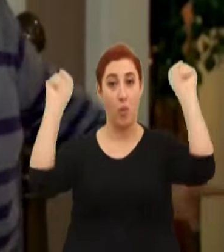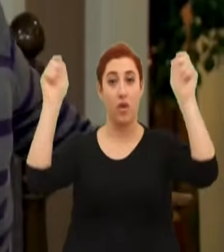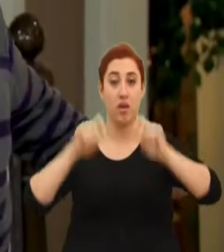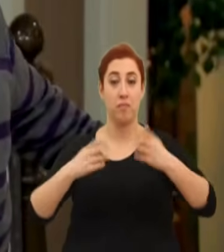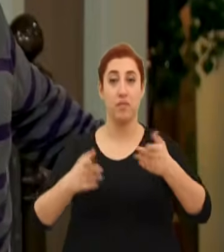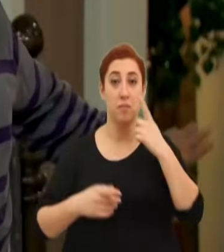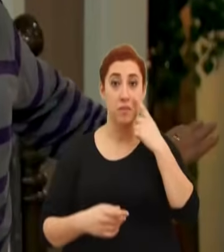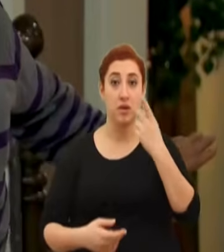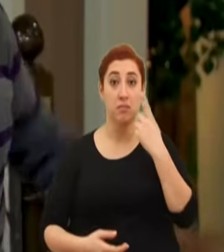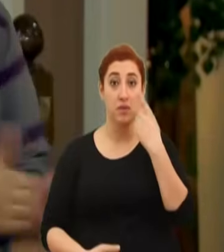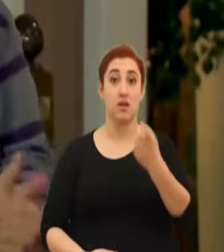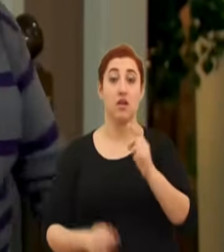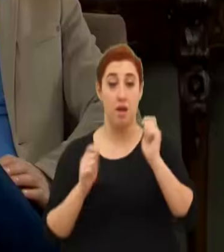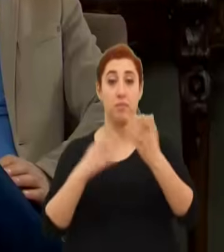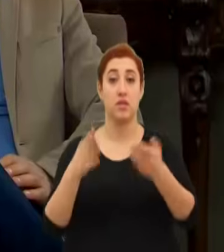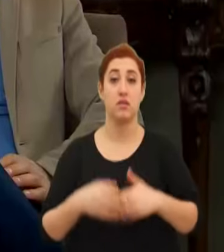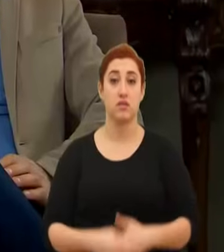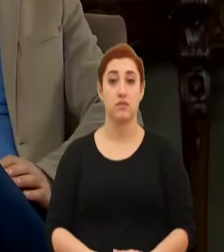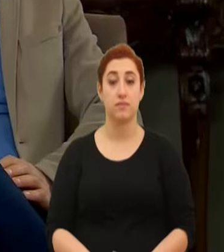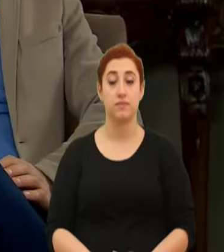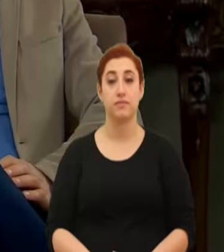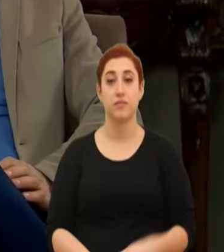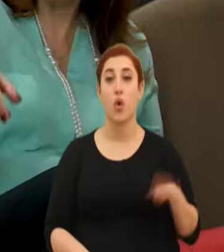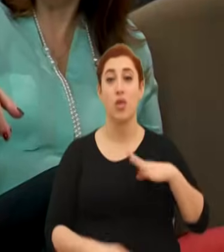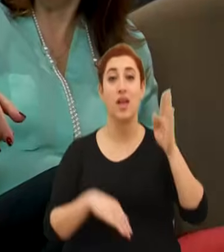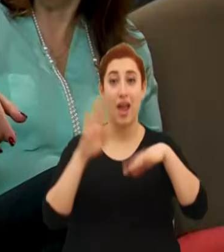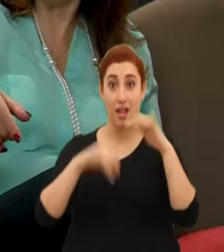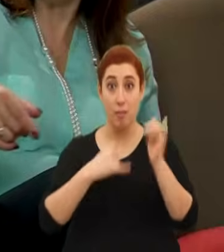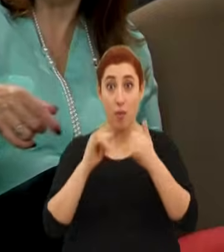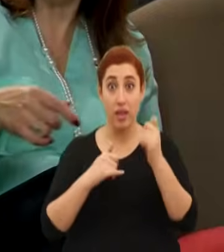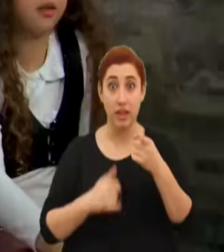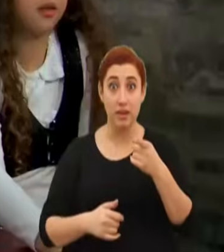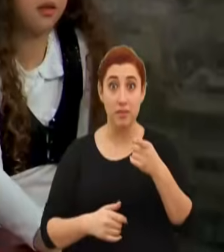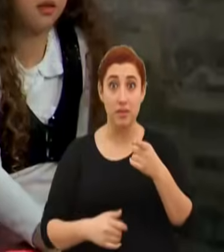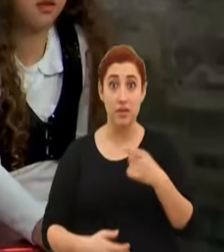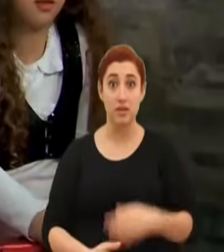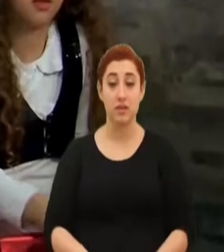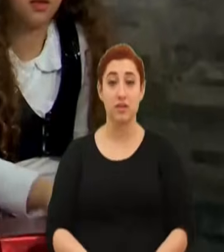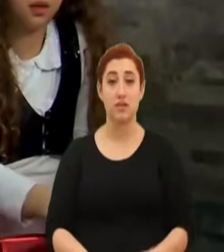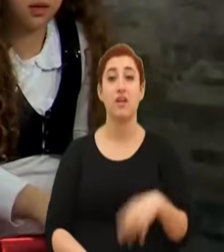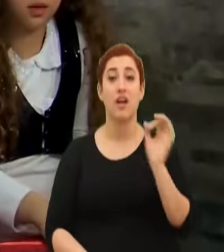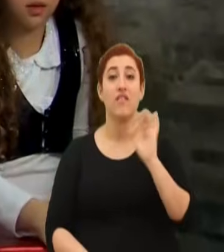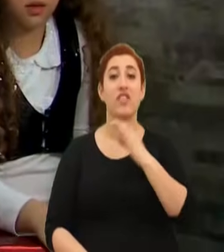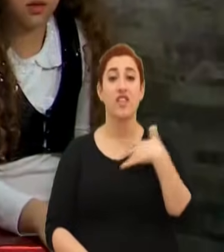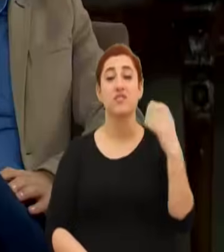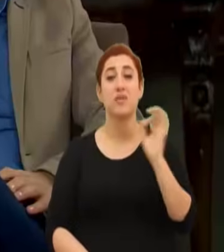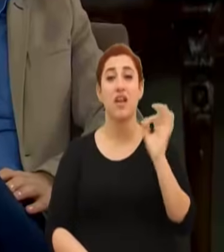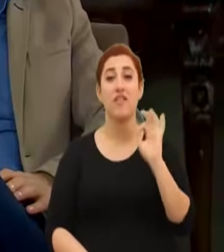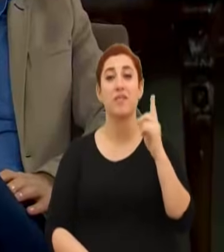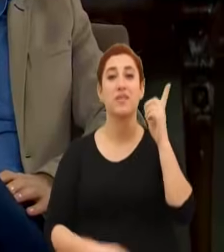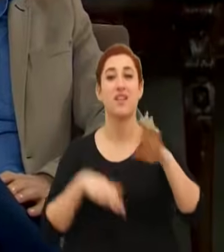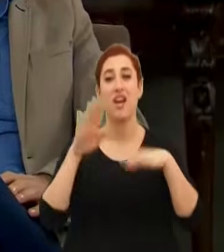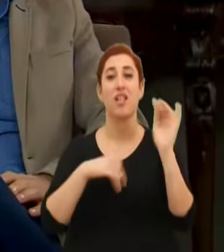Eyo yaptı bak. Bak işte yaptı. Oğlunuz reklamda mı oynadı? Evet anneciğim evet.